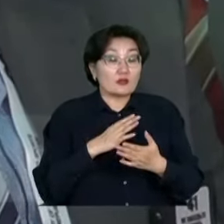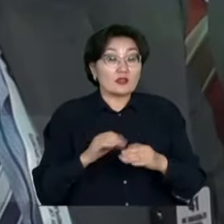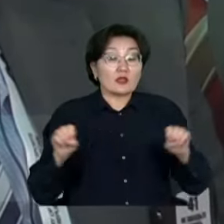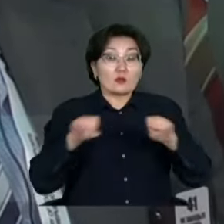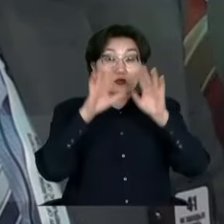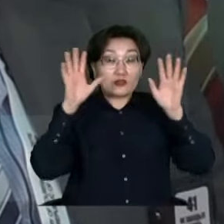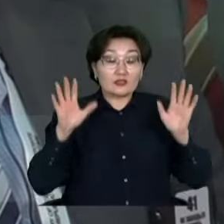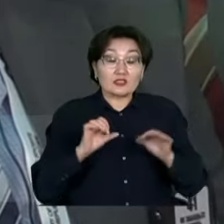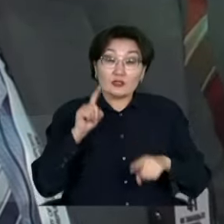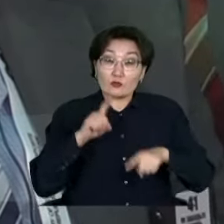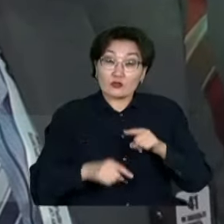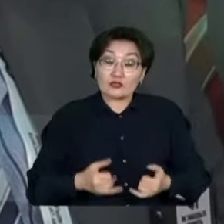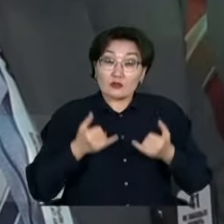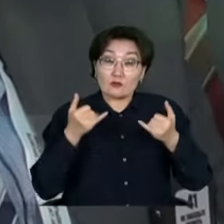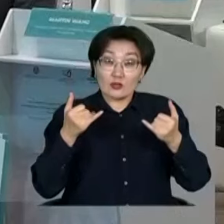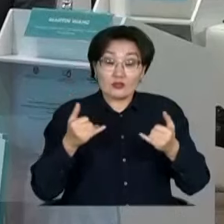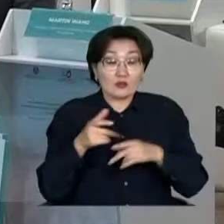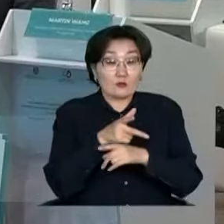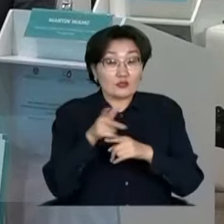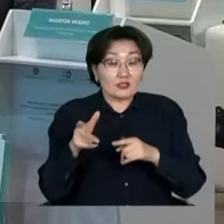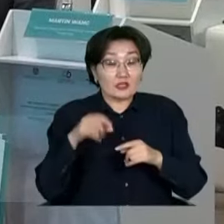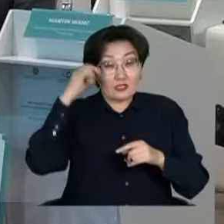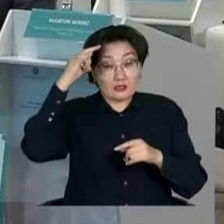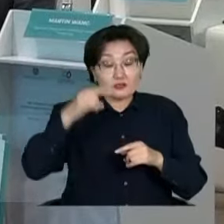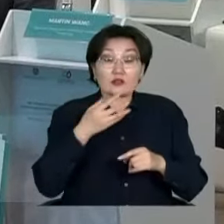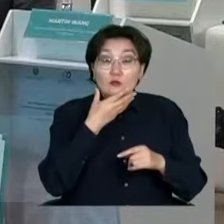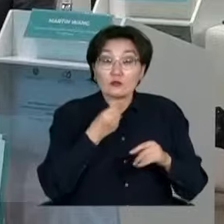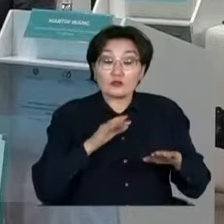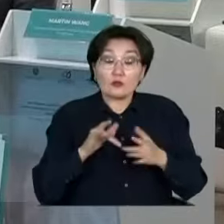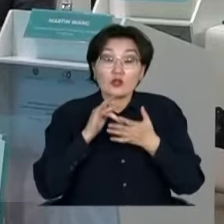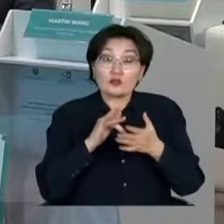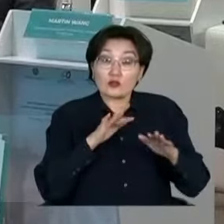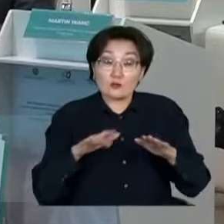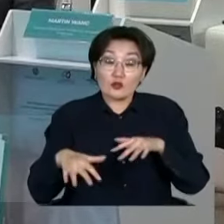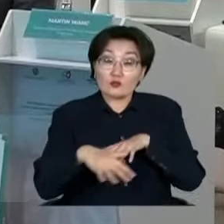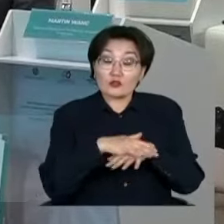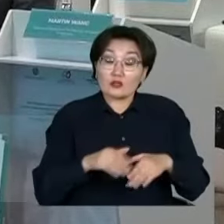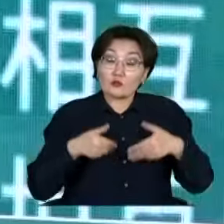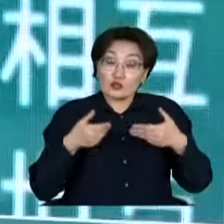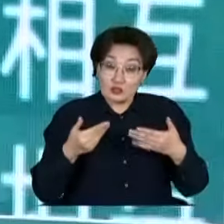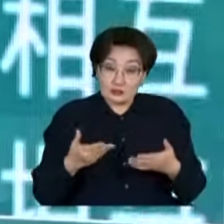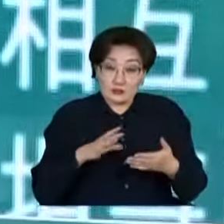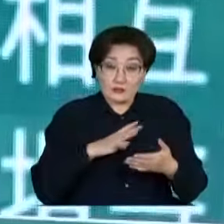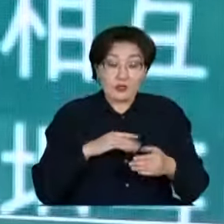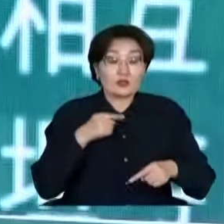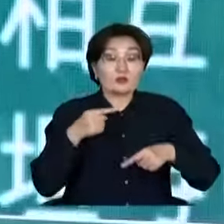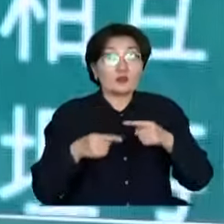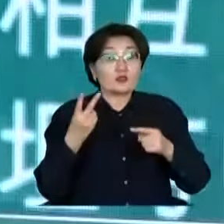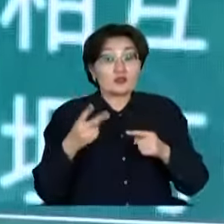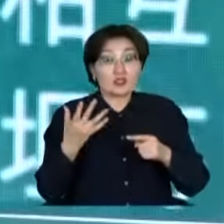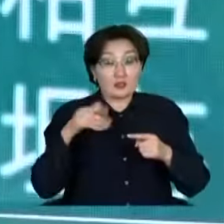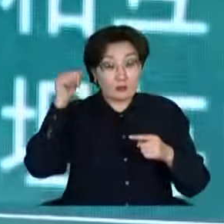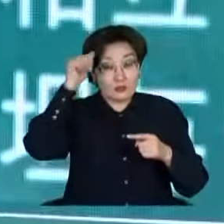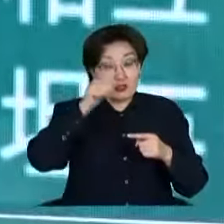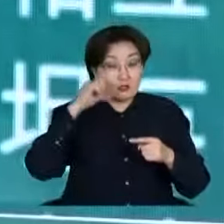мекені мәнлерін алып түсірілген туынды еліміздің көрікті жерлерін, туристік орындарын көпшілік назарына ұсынады. Атап өте келер 2025